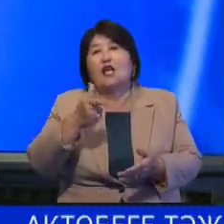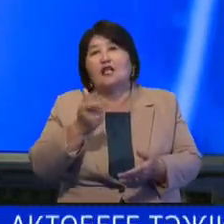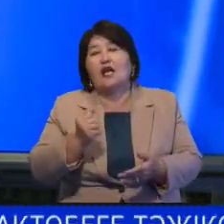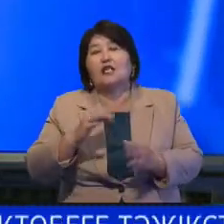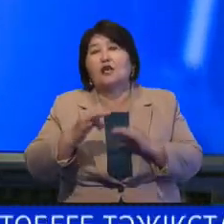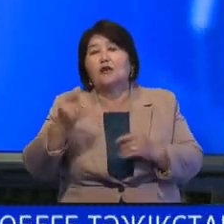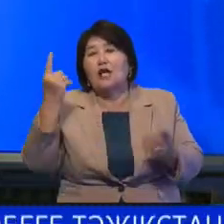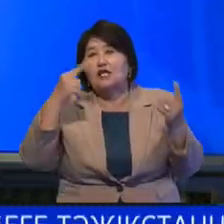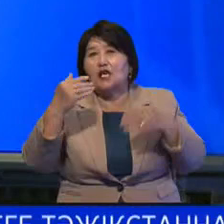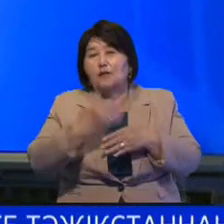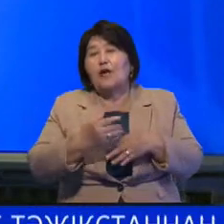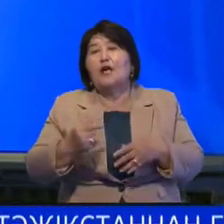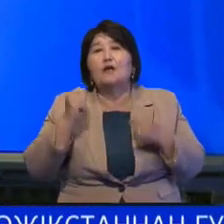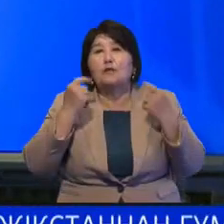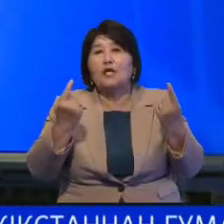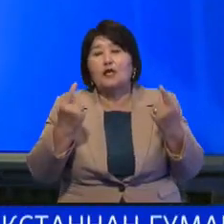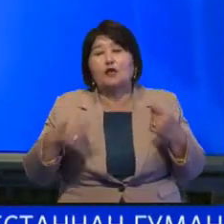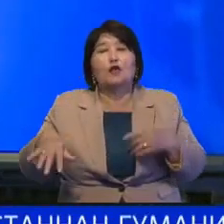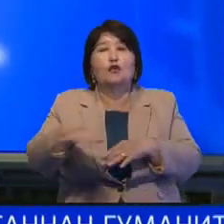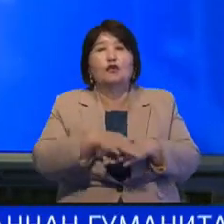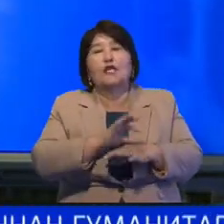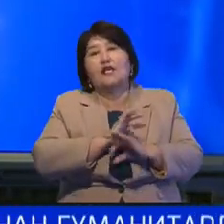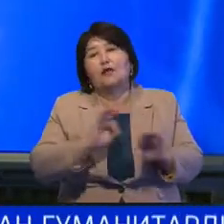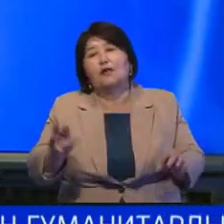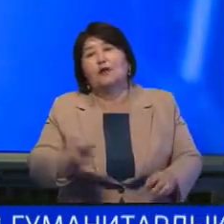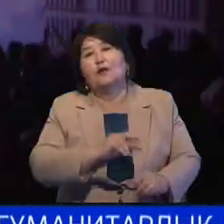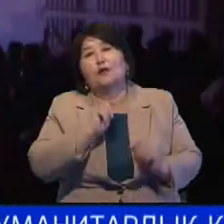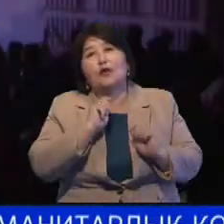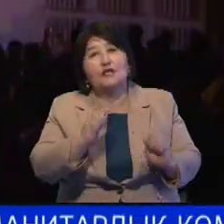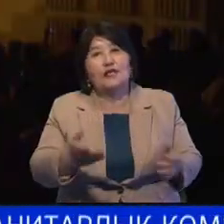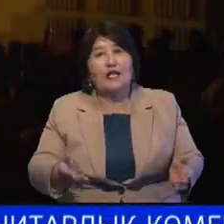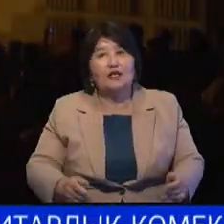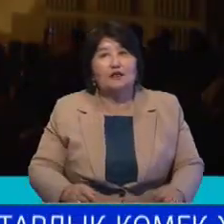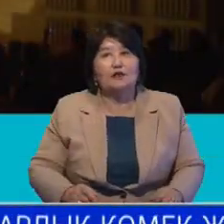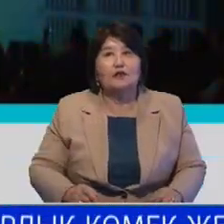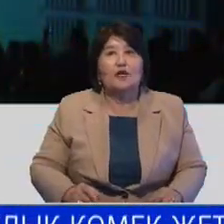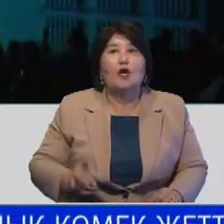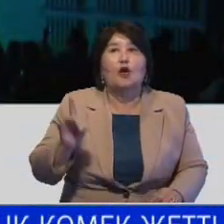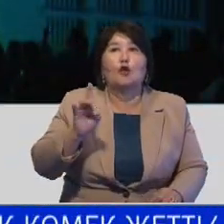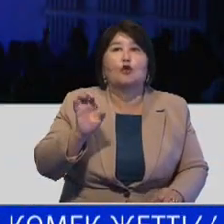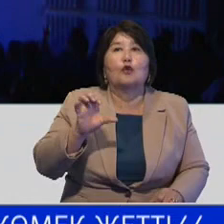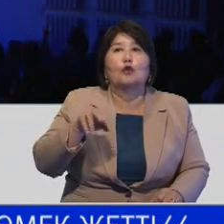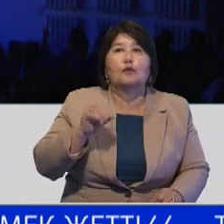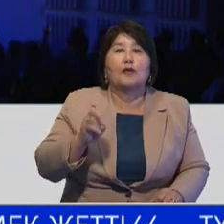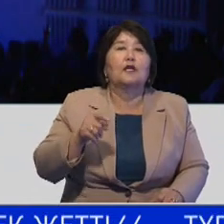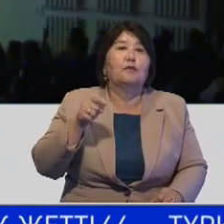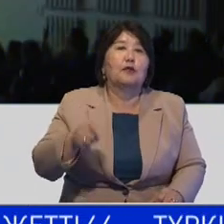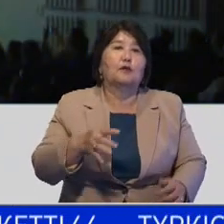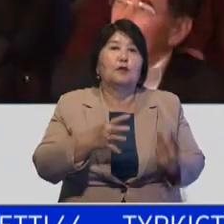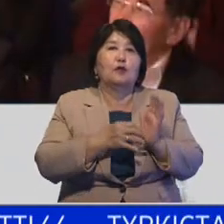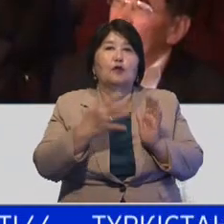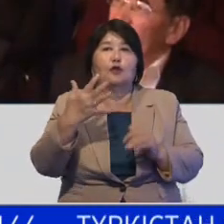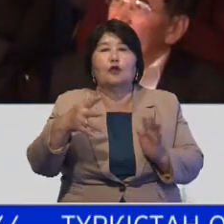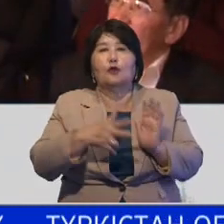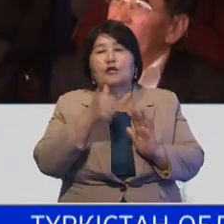шығармашылық кеш ұйымдастырылып, мерейтой иесі жұртшылыққа керемет көңіл күй сыйлады. Роза Оспанқызы